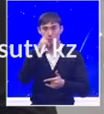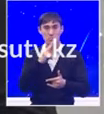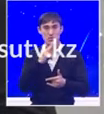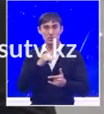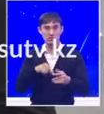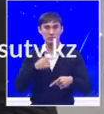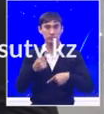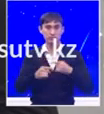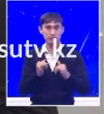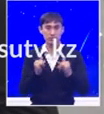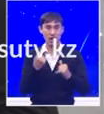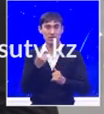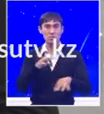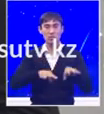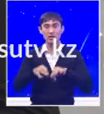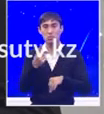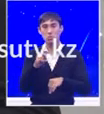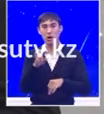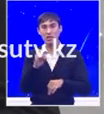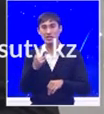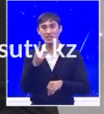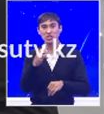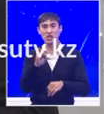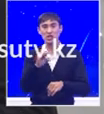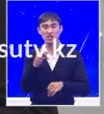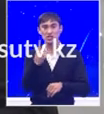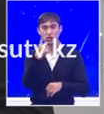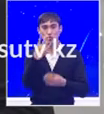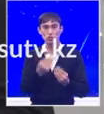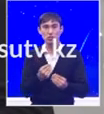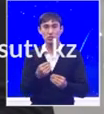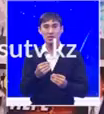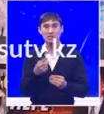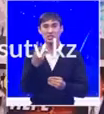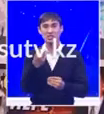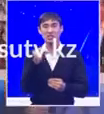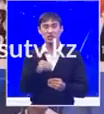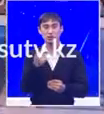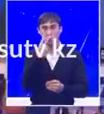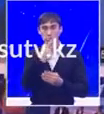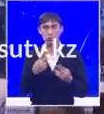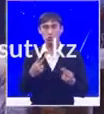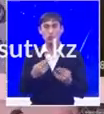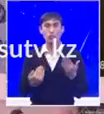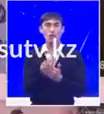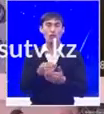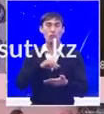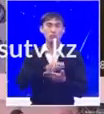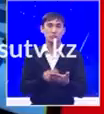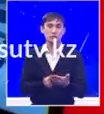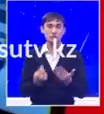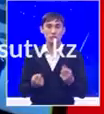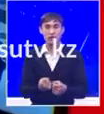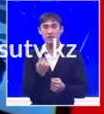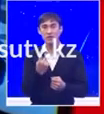из новых проектов борьба лажа наш р за сутки набирают 300000 просмотров все больше новых подписчиков появляется у